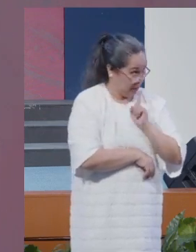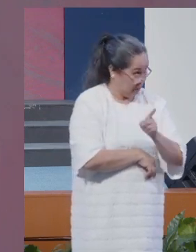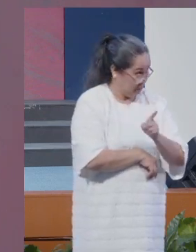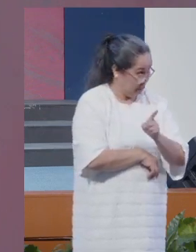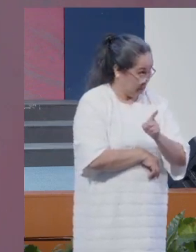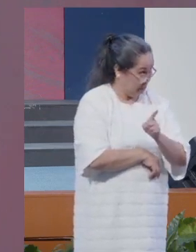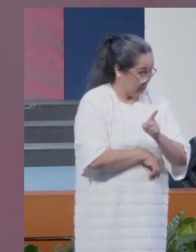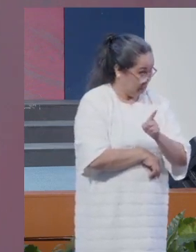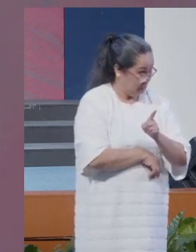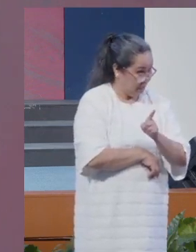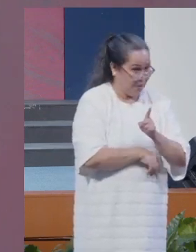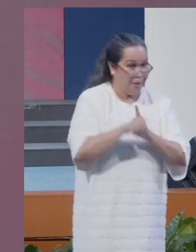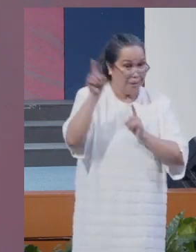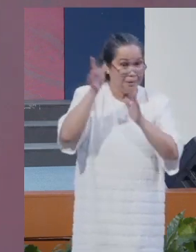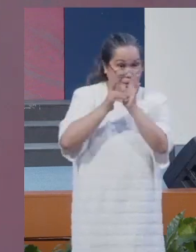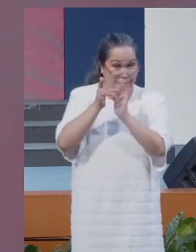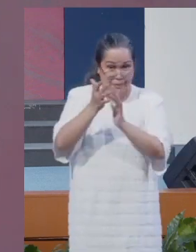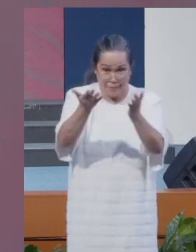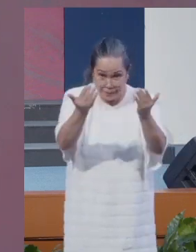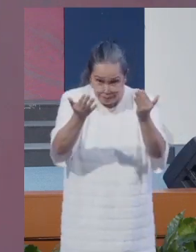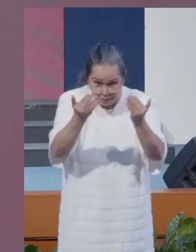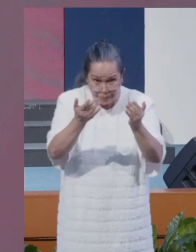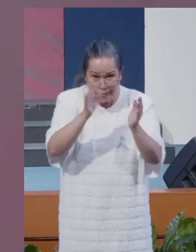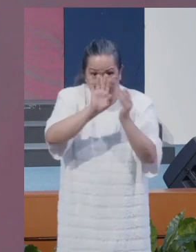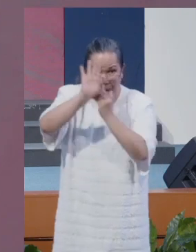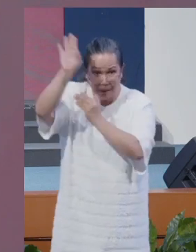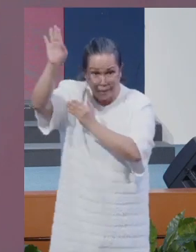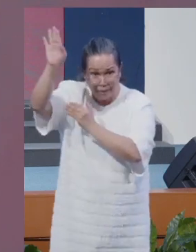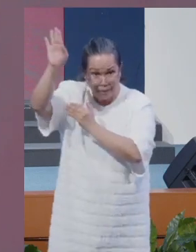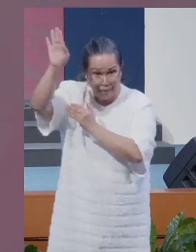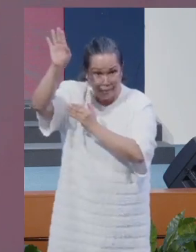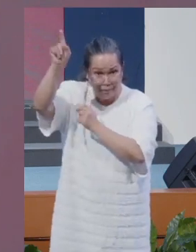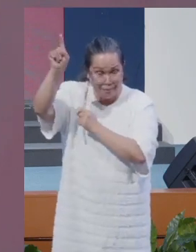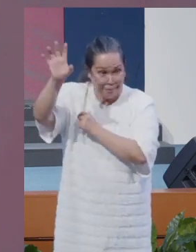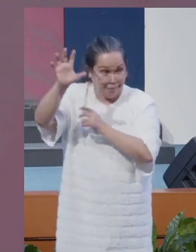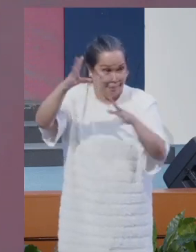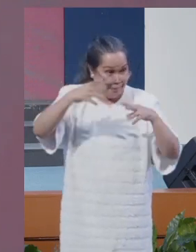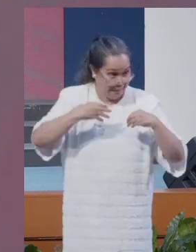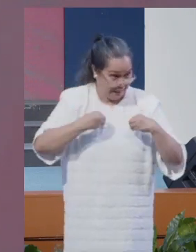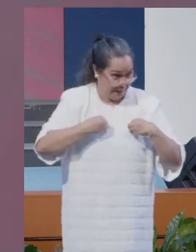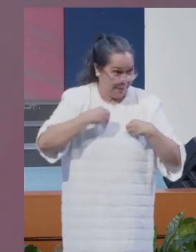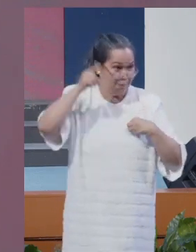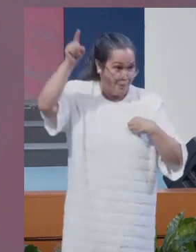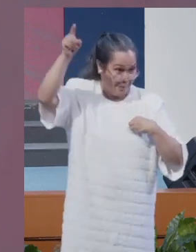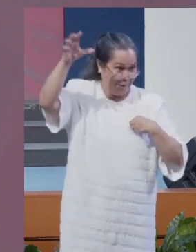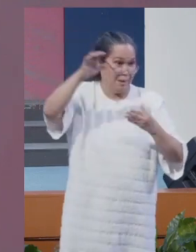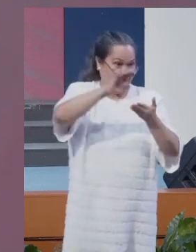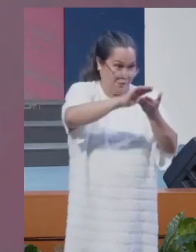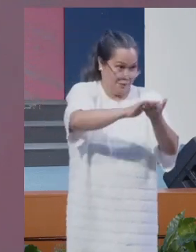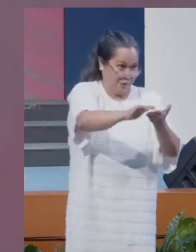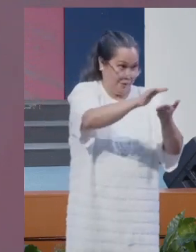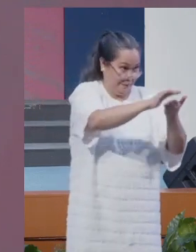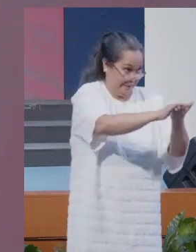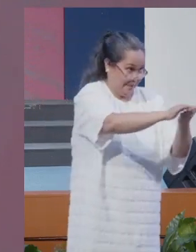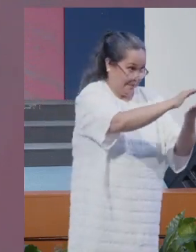Ganun hinihimok na niya kayo na manumbalik sa Kanya at tanggapin ang Kanyang kapatawaran.